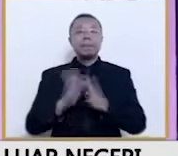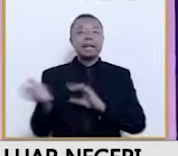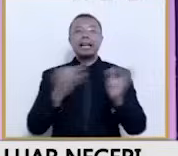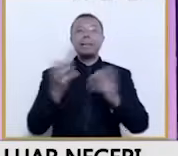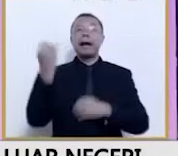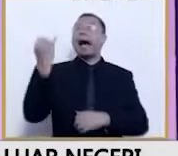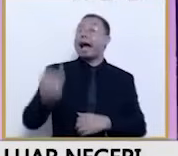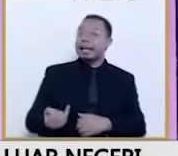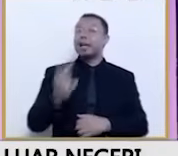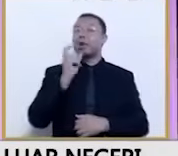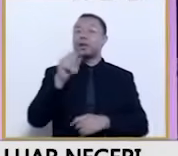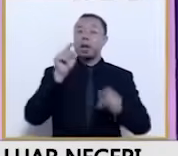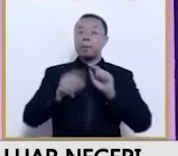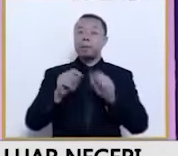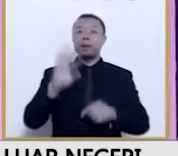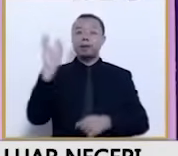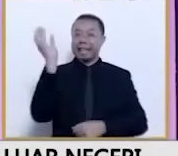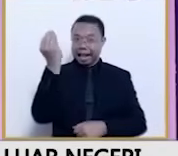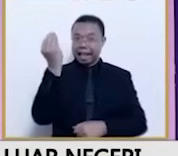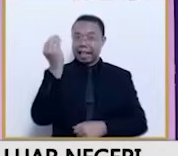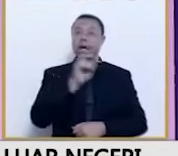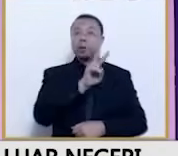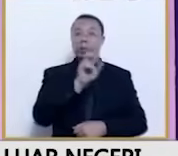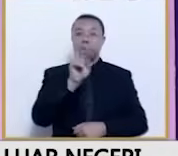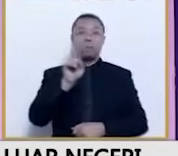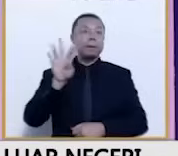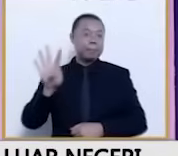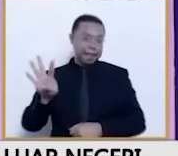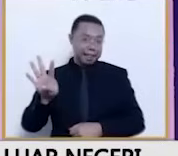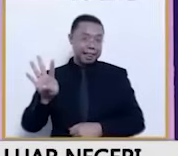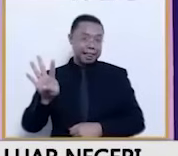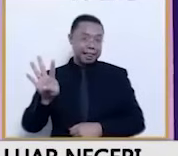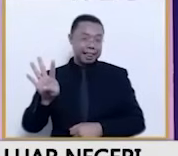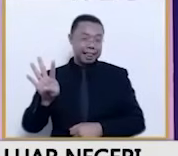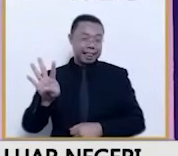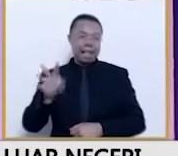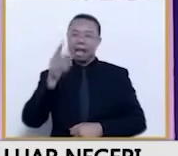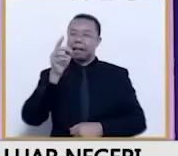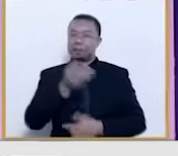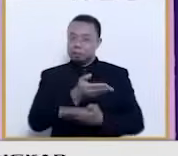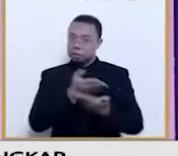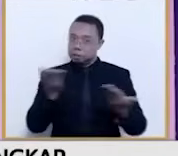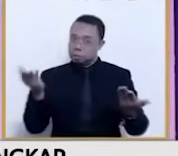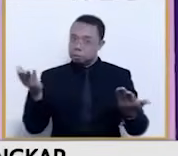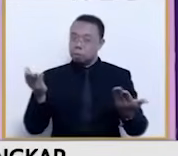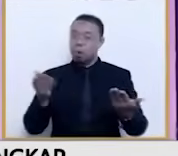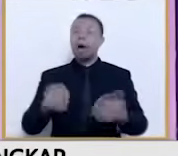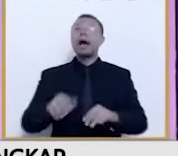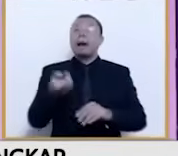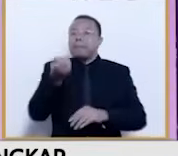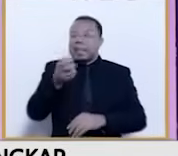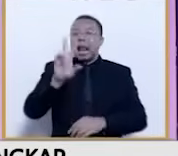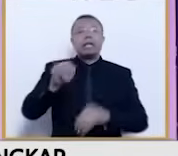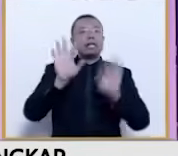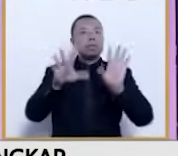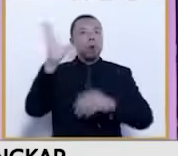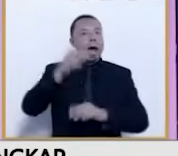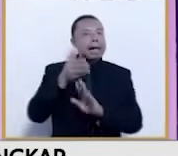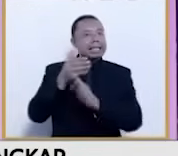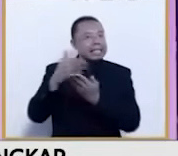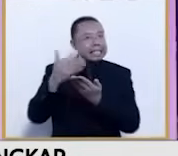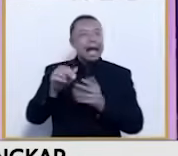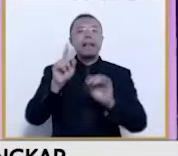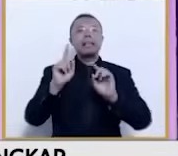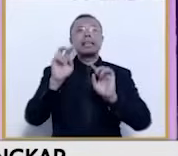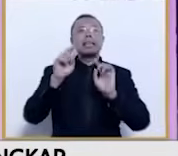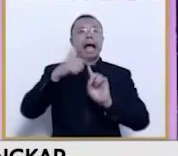debat pamungkas Pilkada DKI Jakarta 2024. Pastikan 10 hari lagi, tanggal 27